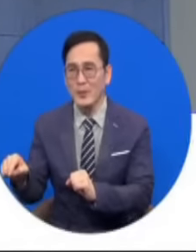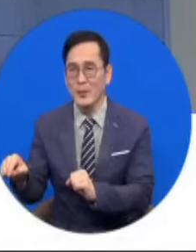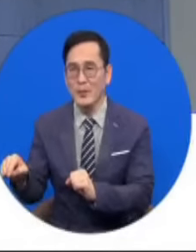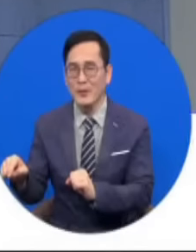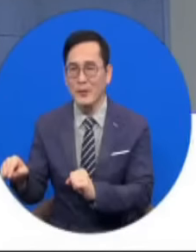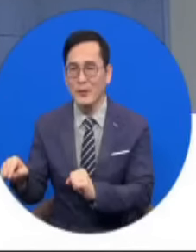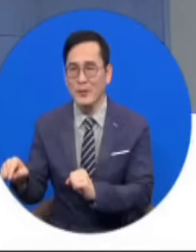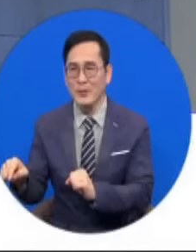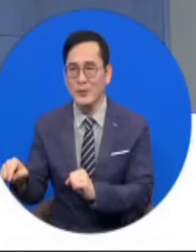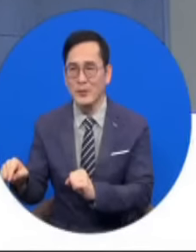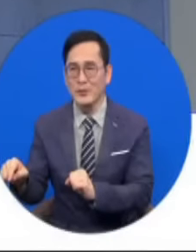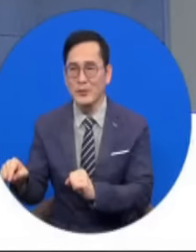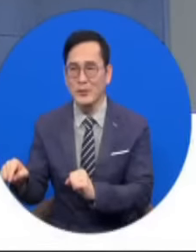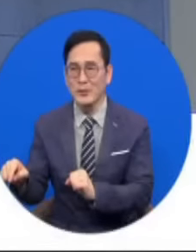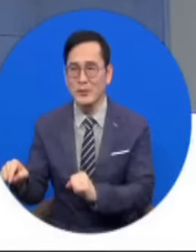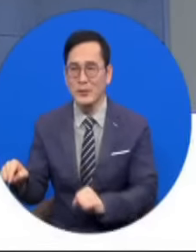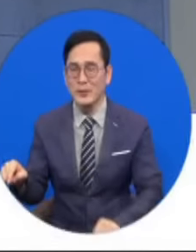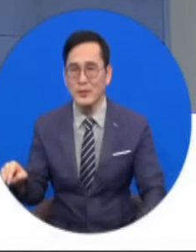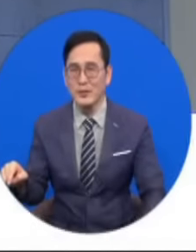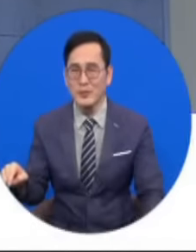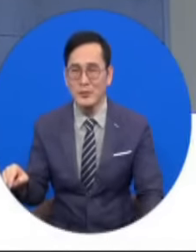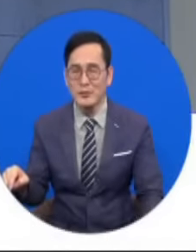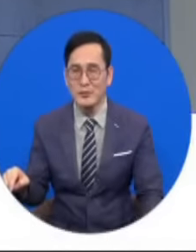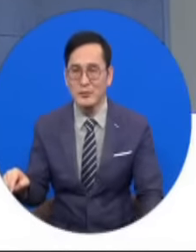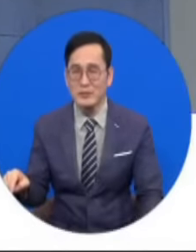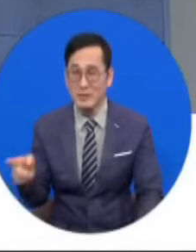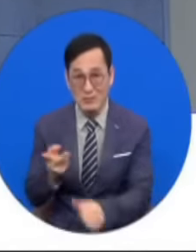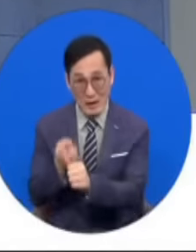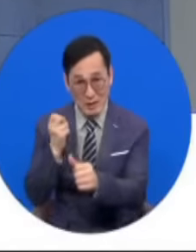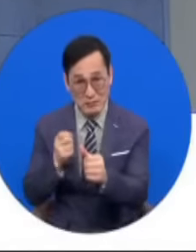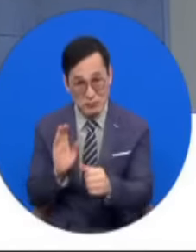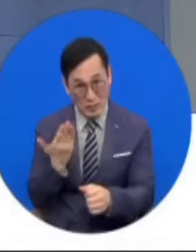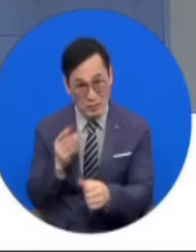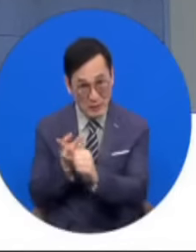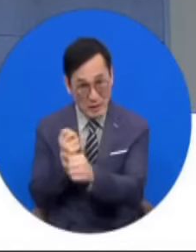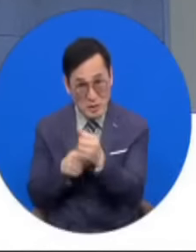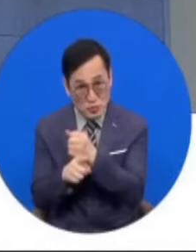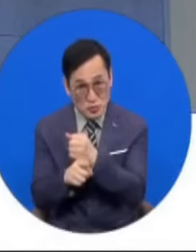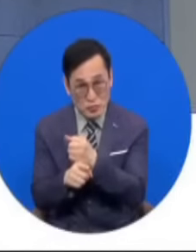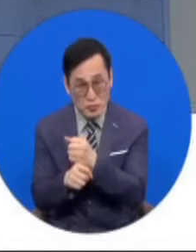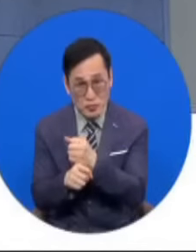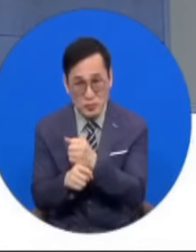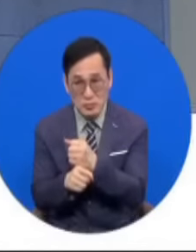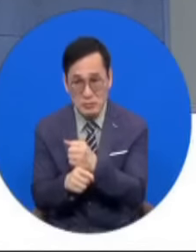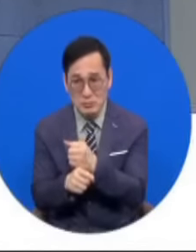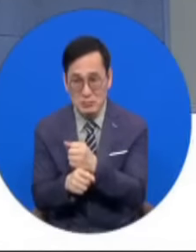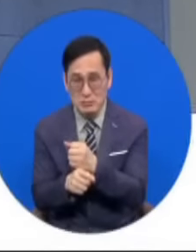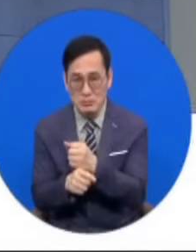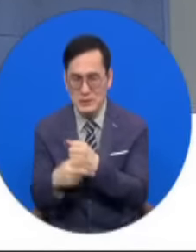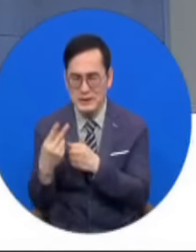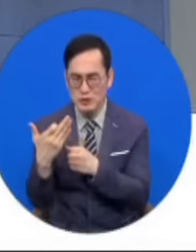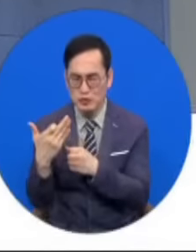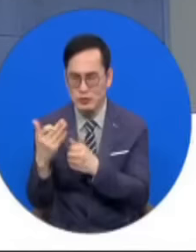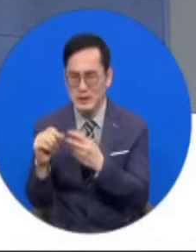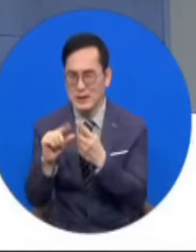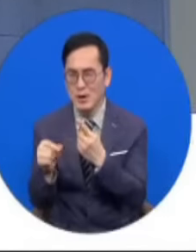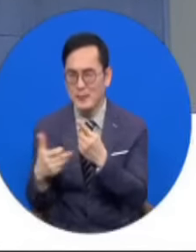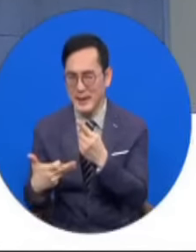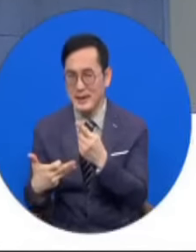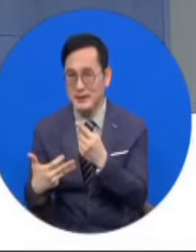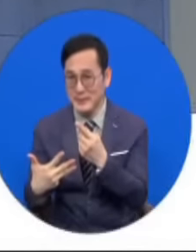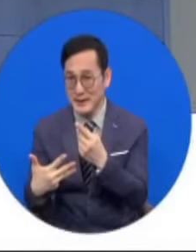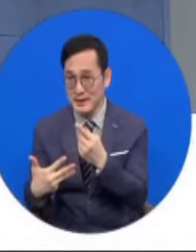관련해서 사실 관계를 따져봤더니 보도에 따르면 탄핵 소초에 나온 2019년 1월 8일 그때 그